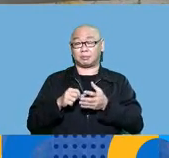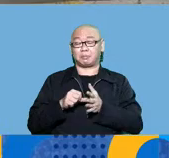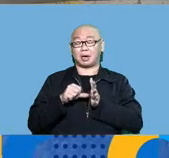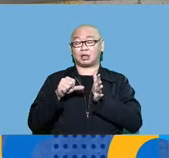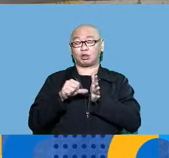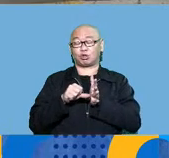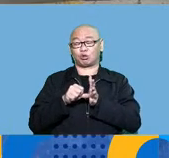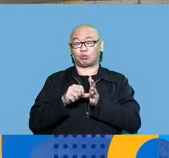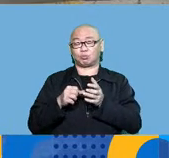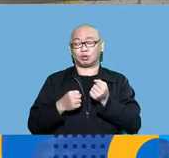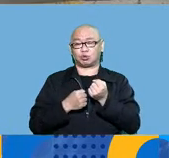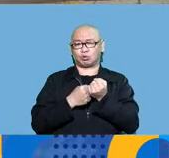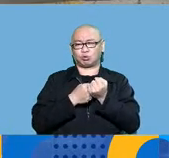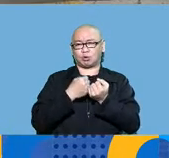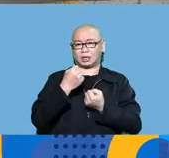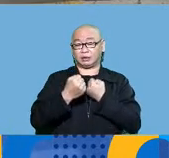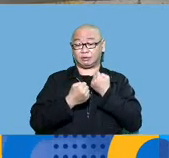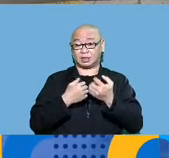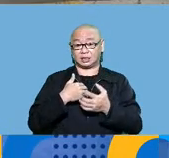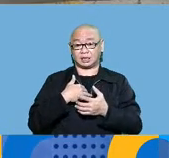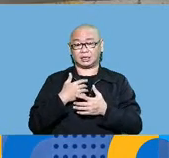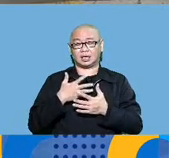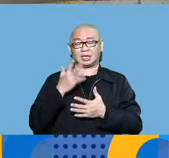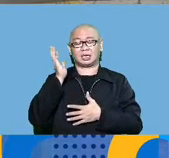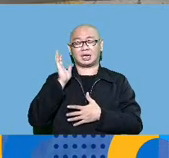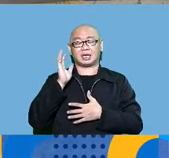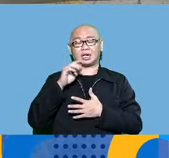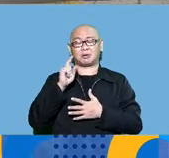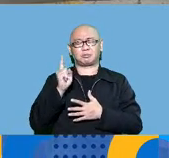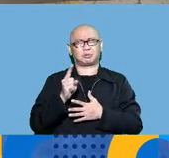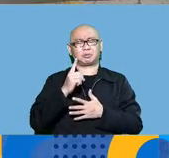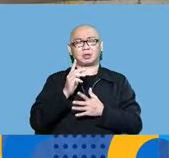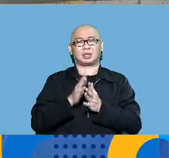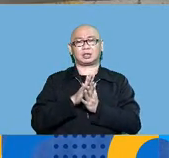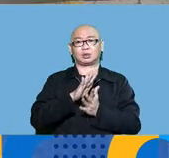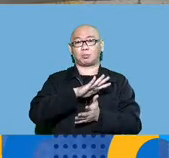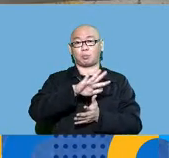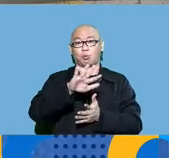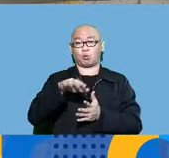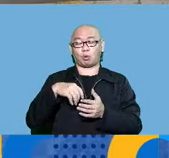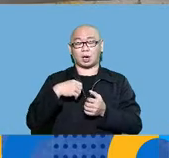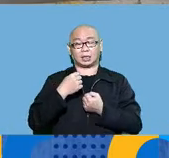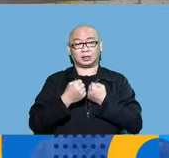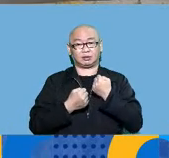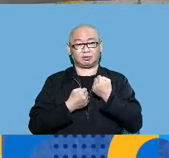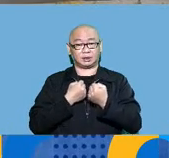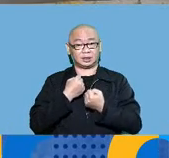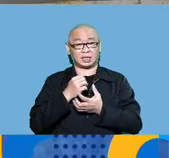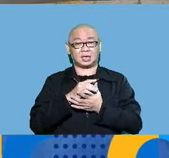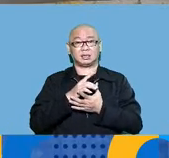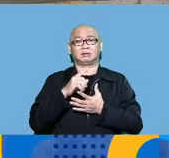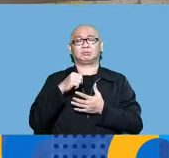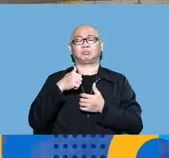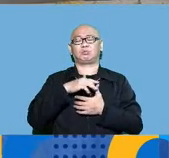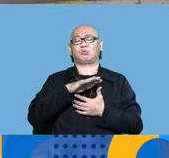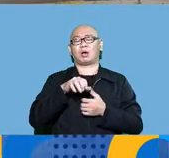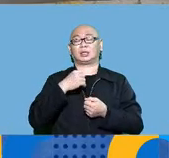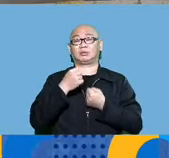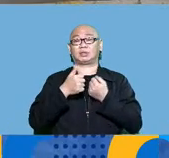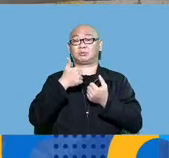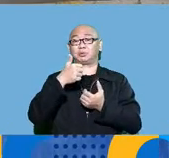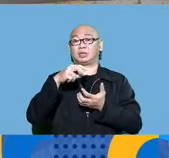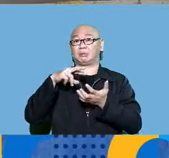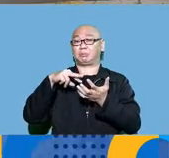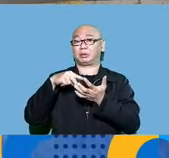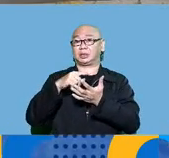mendukung setiap aktivitas saya dengan layanan prima, serta semua aktivitas, sehingga semua aktivitas dapat